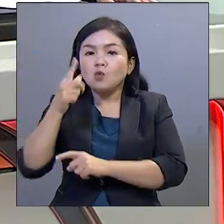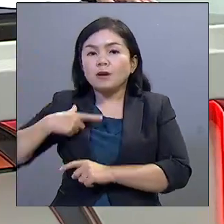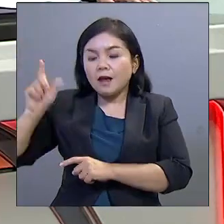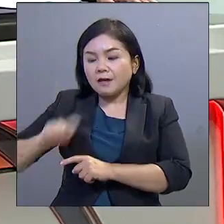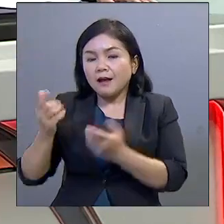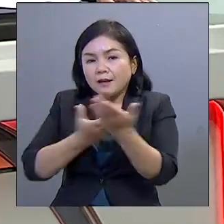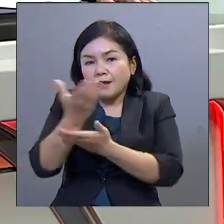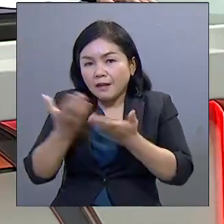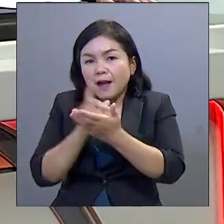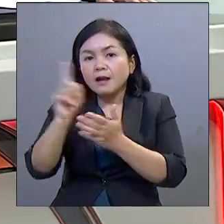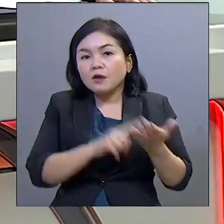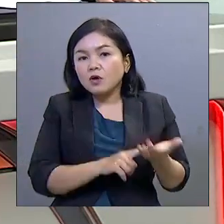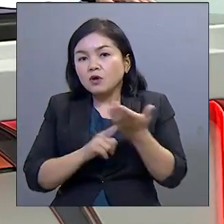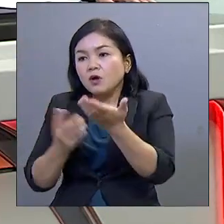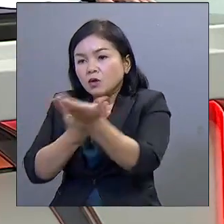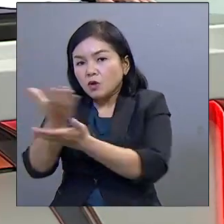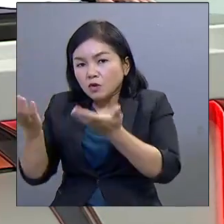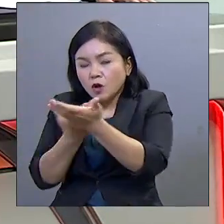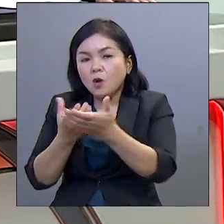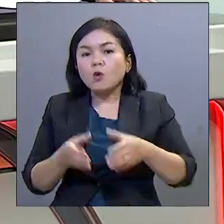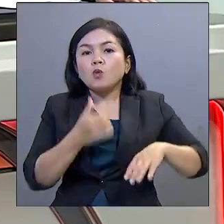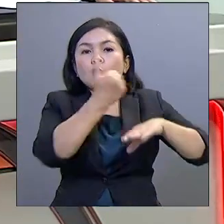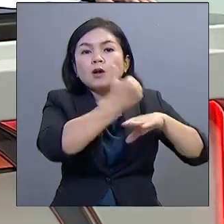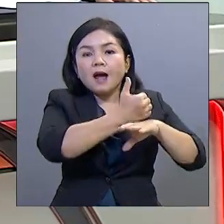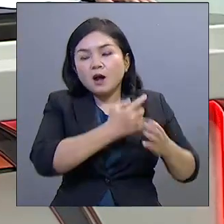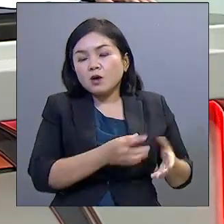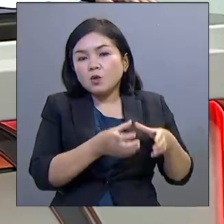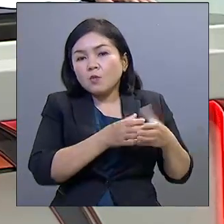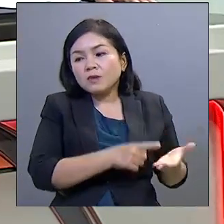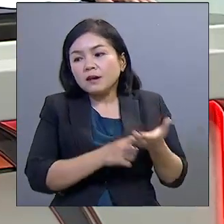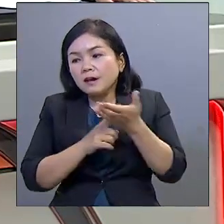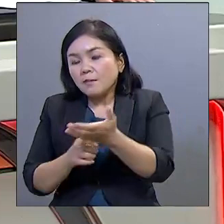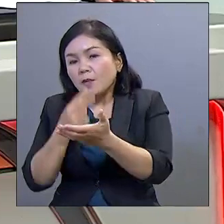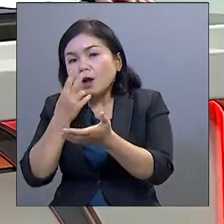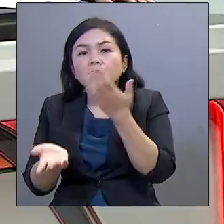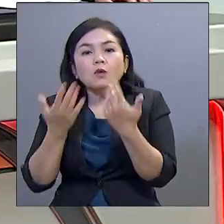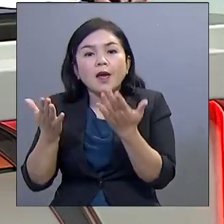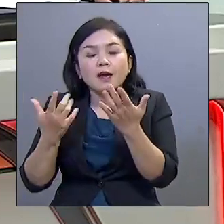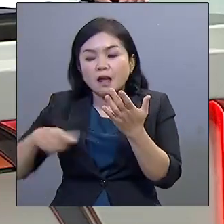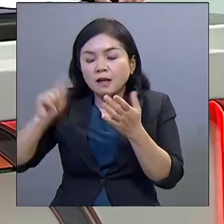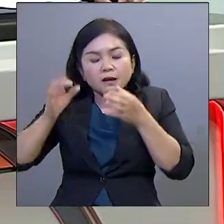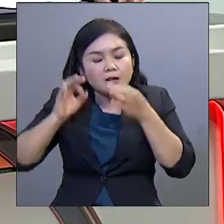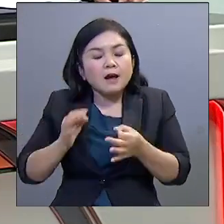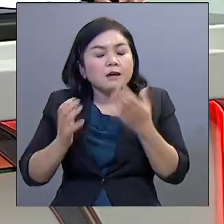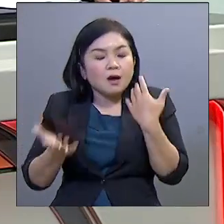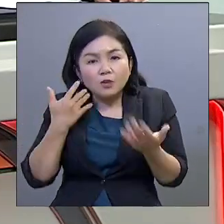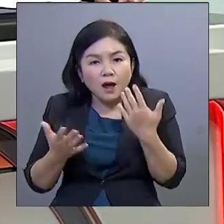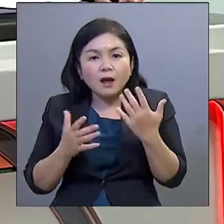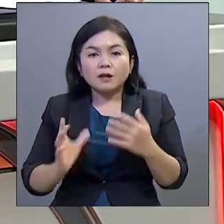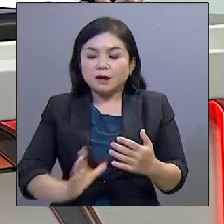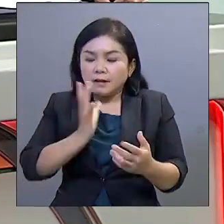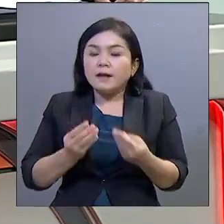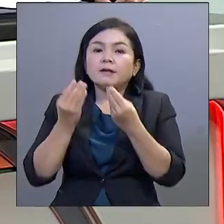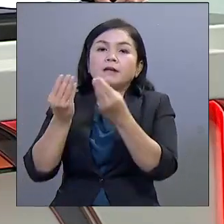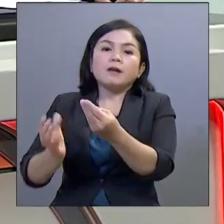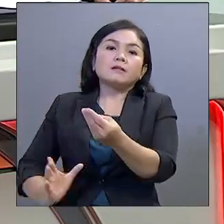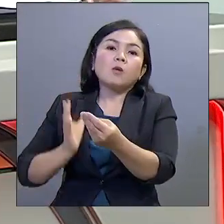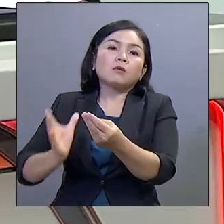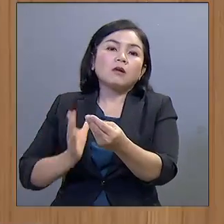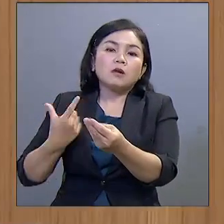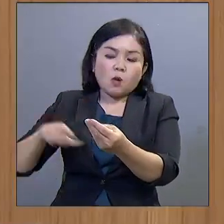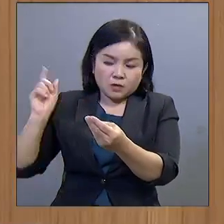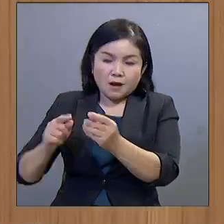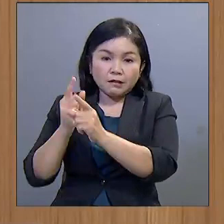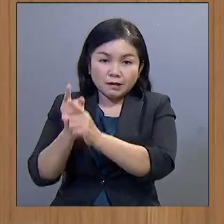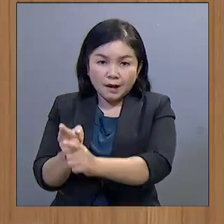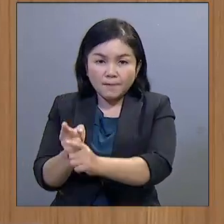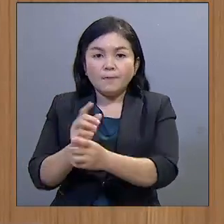ง